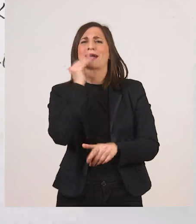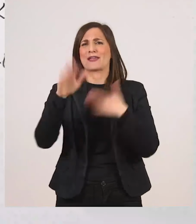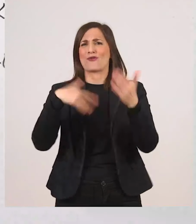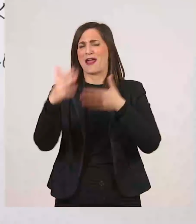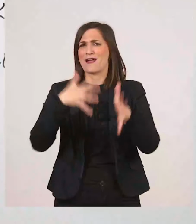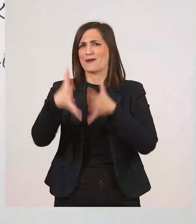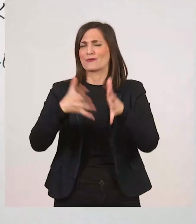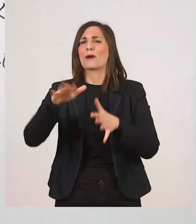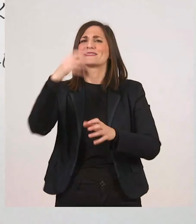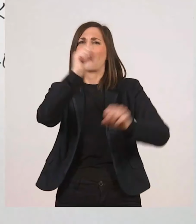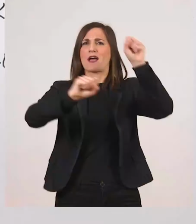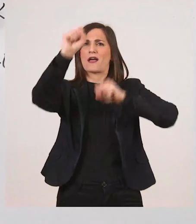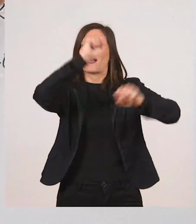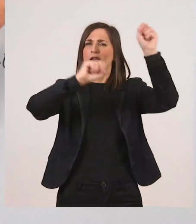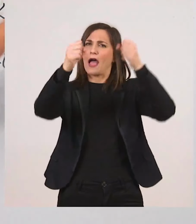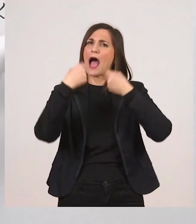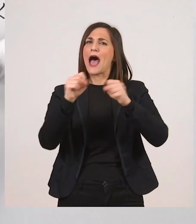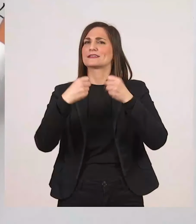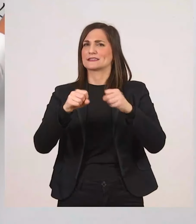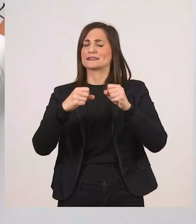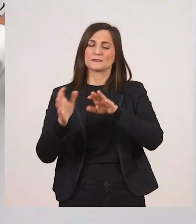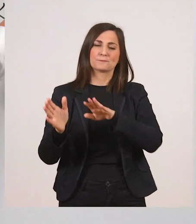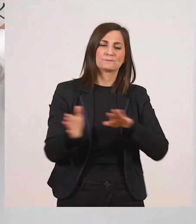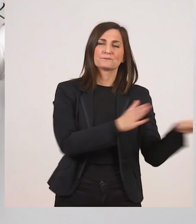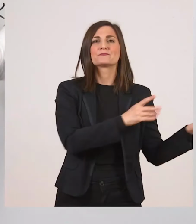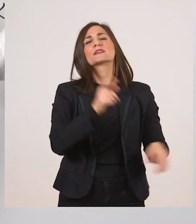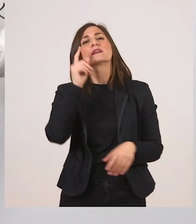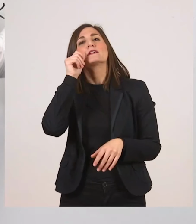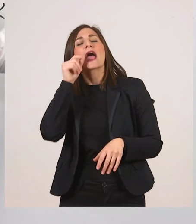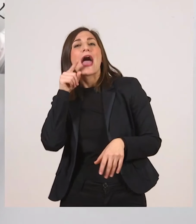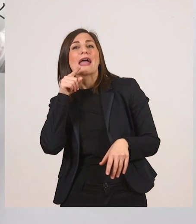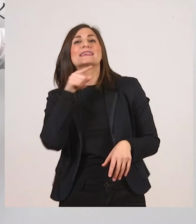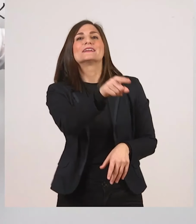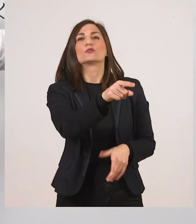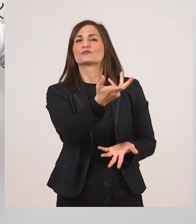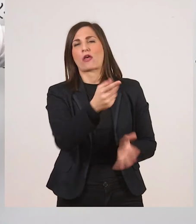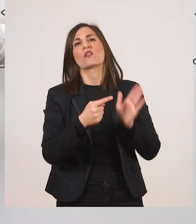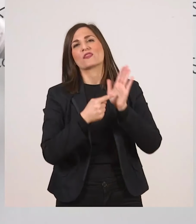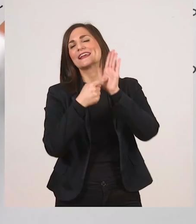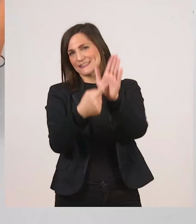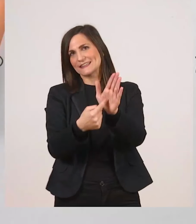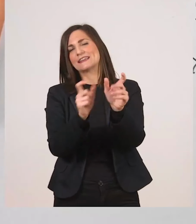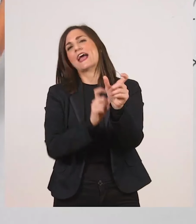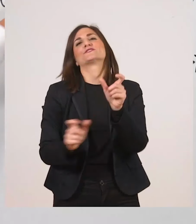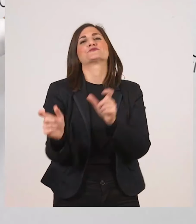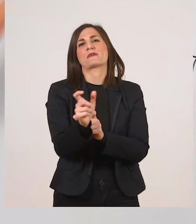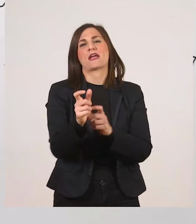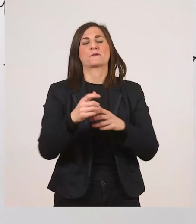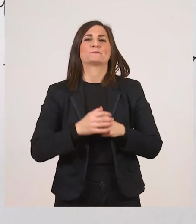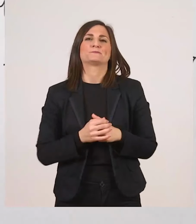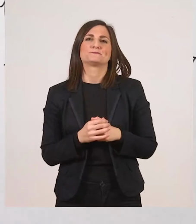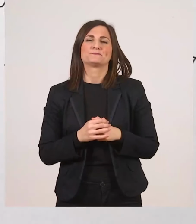κάνουμε ασκησούλες. Και το εκείνος είναι δεικτική. Πολύ ωραία. Δεικτική.